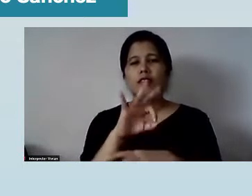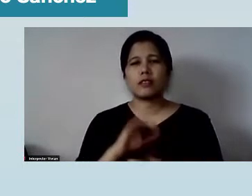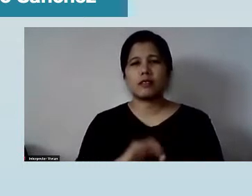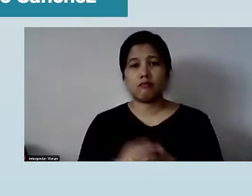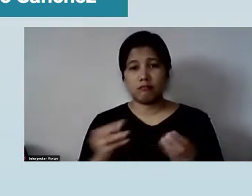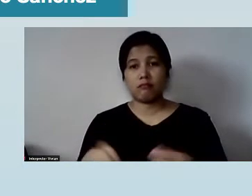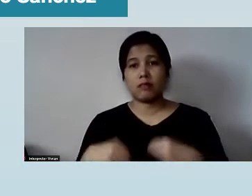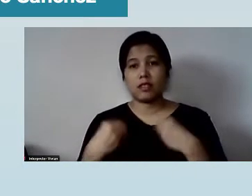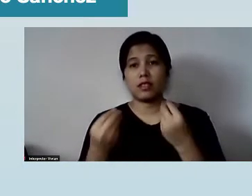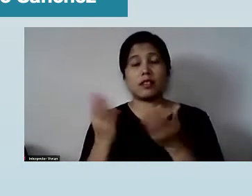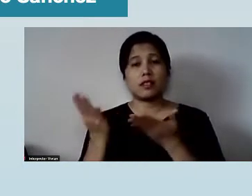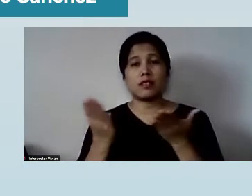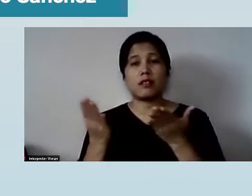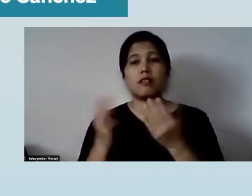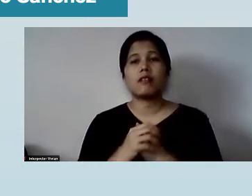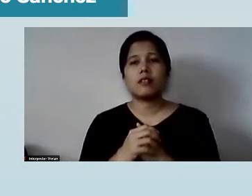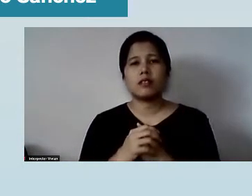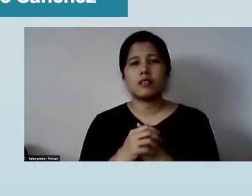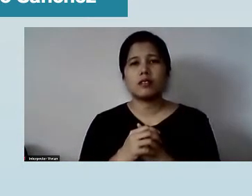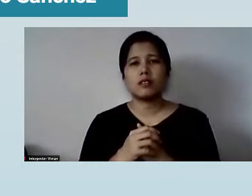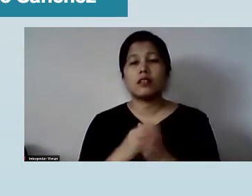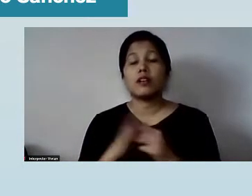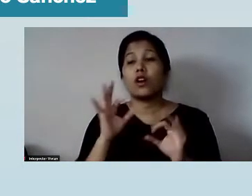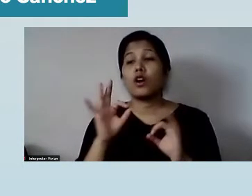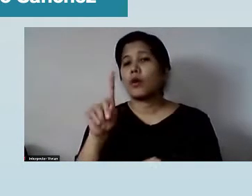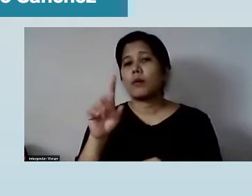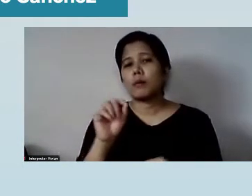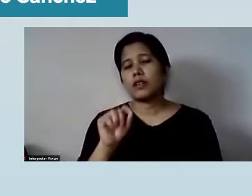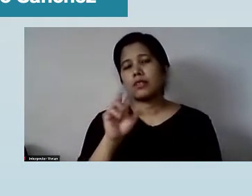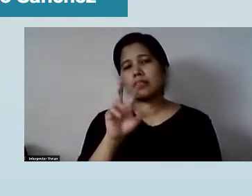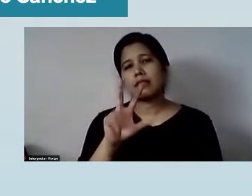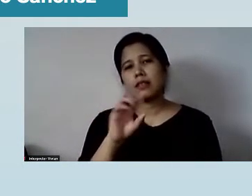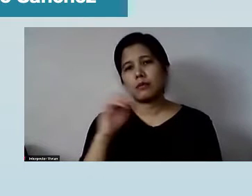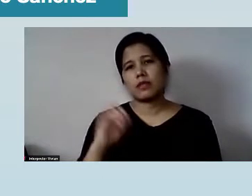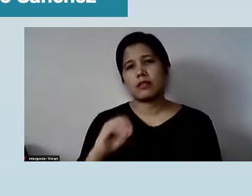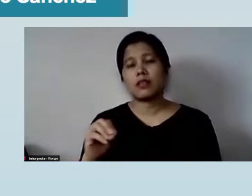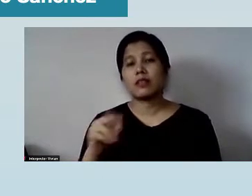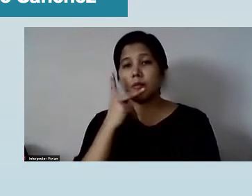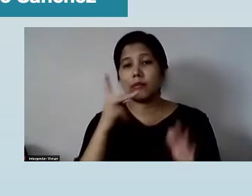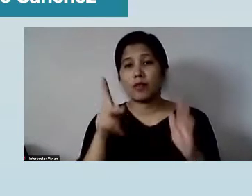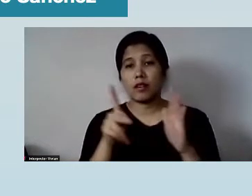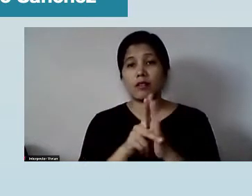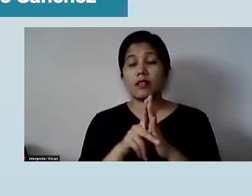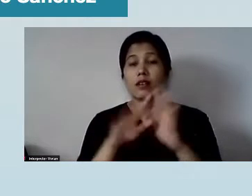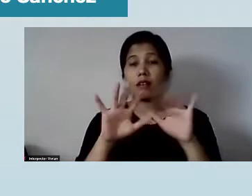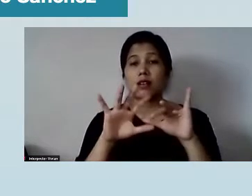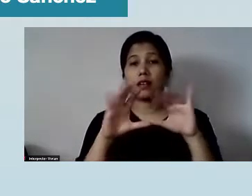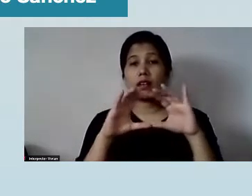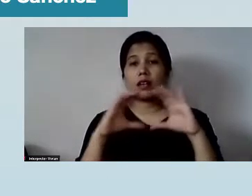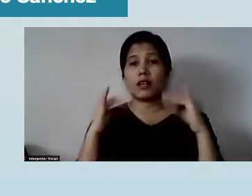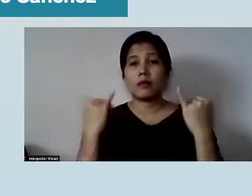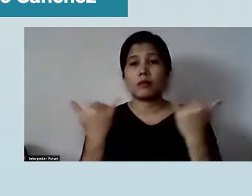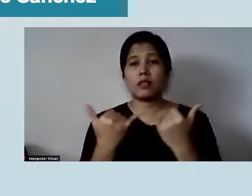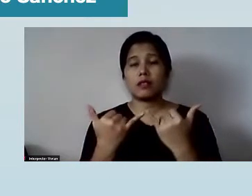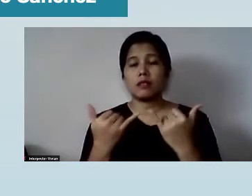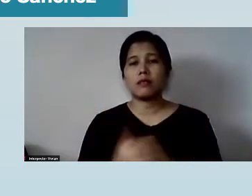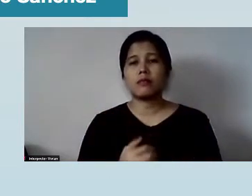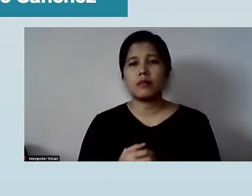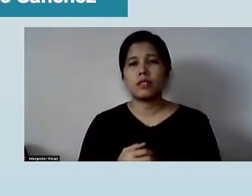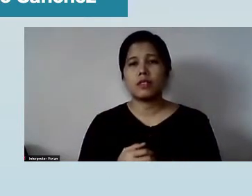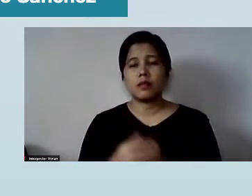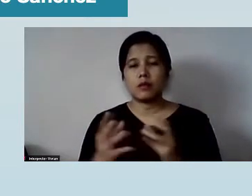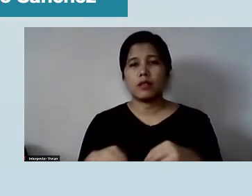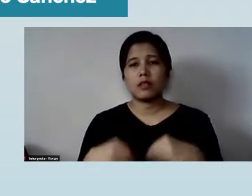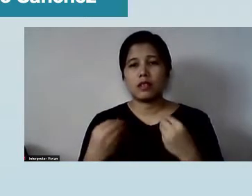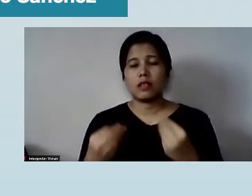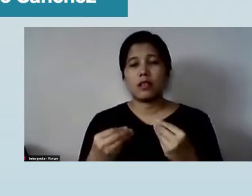ni-implement doon. Kasi pag na-comply mo yung 1.3%, for example, you're in the private company, bibigyan ka po ng grant. Whereas kung